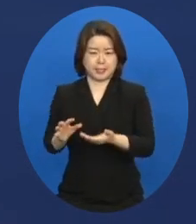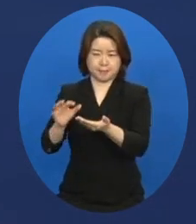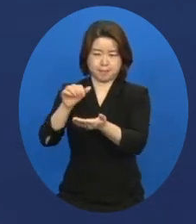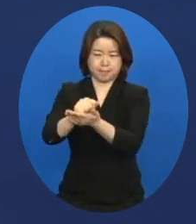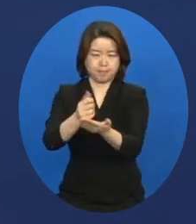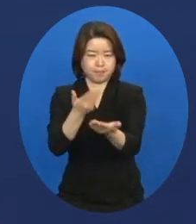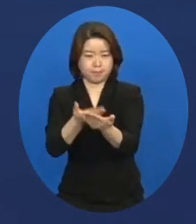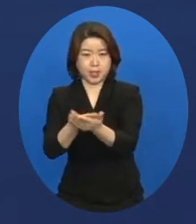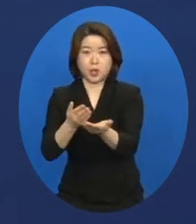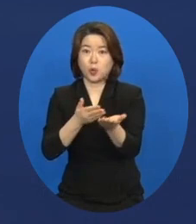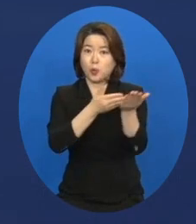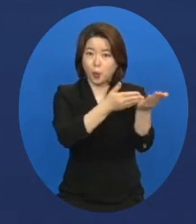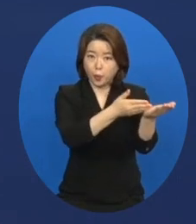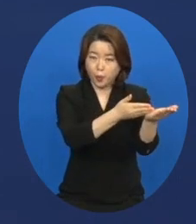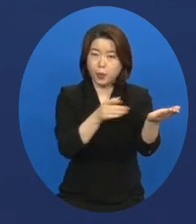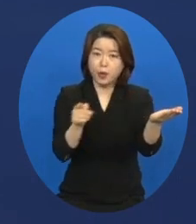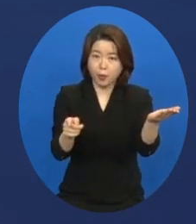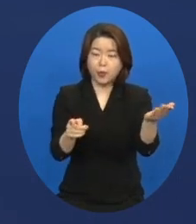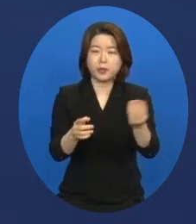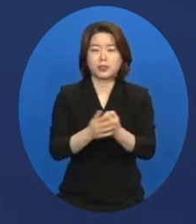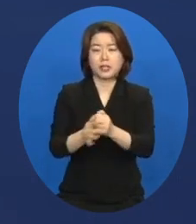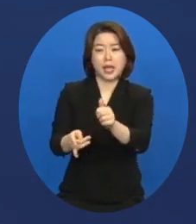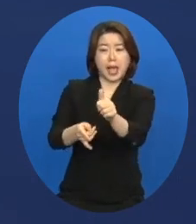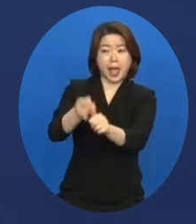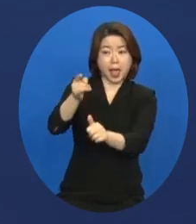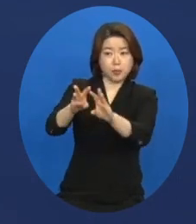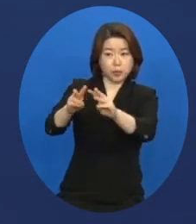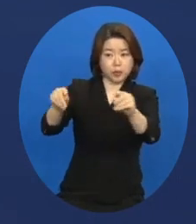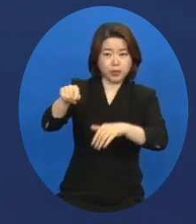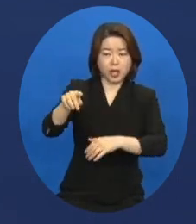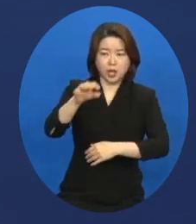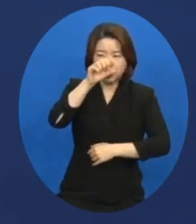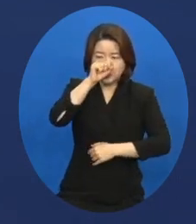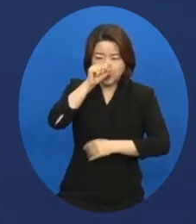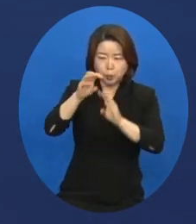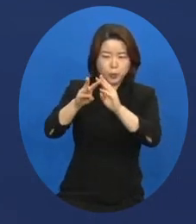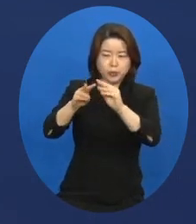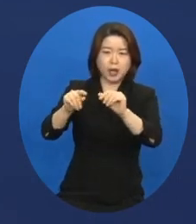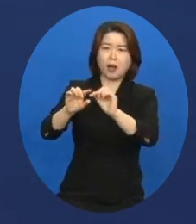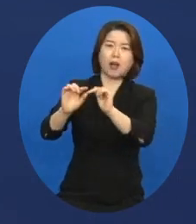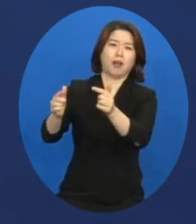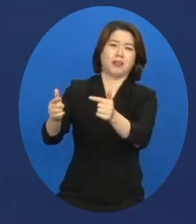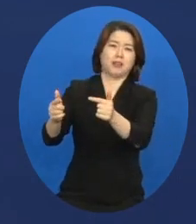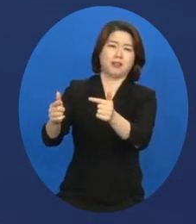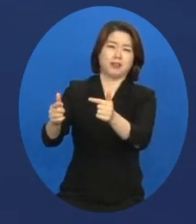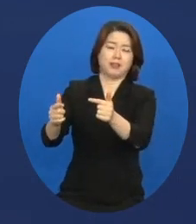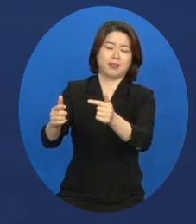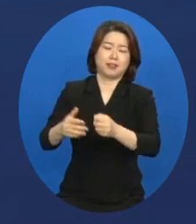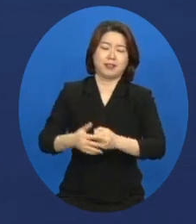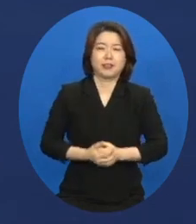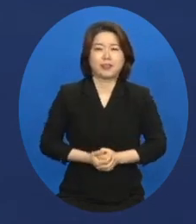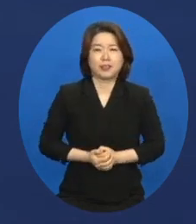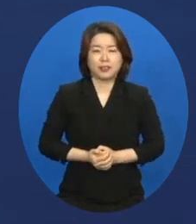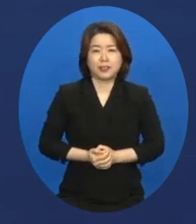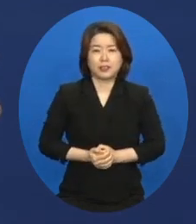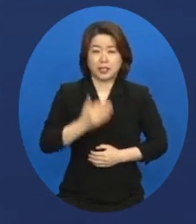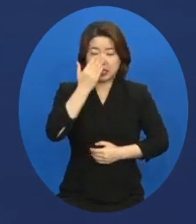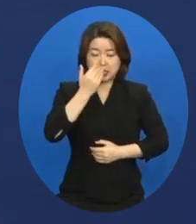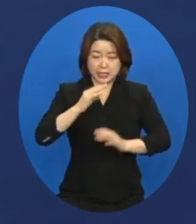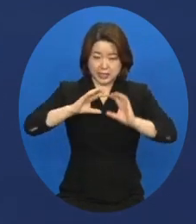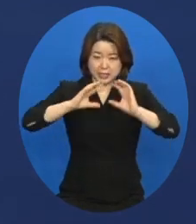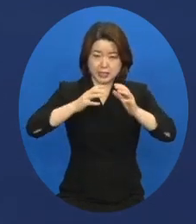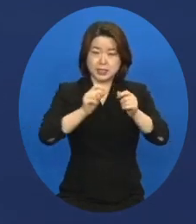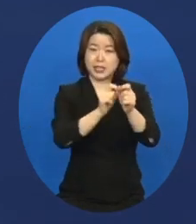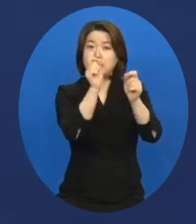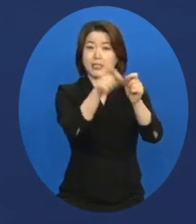정복하게 해달라고 요청한 것은 그 헤브론 땅이 좋은 땅이었기 때문이 아니었습니다. 이스라엘